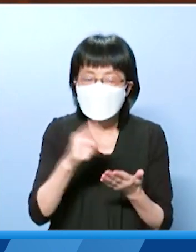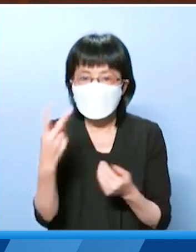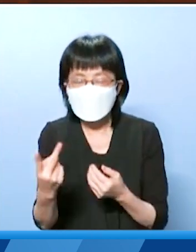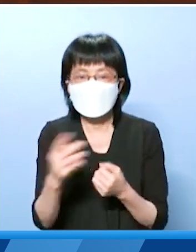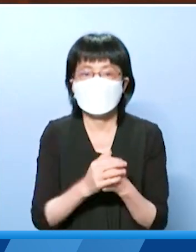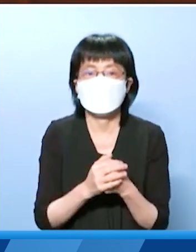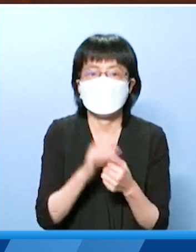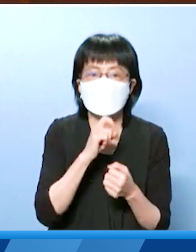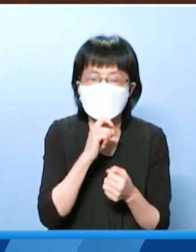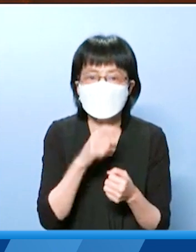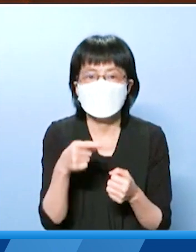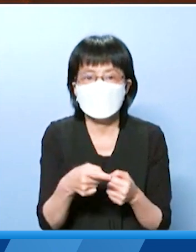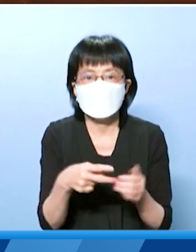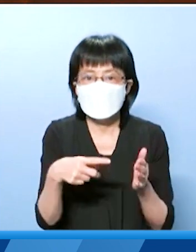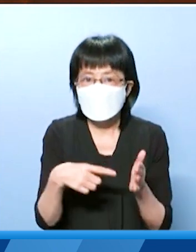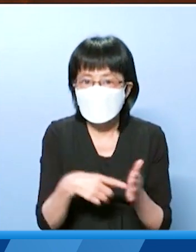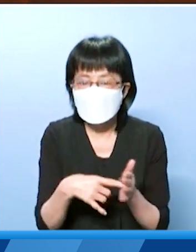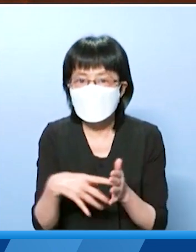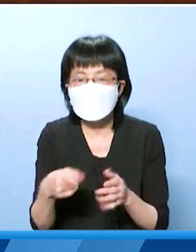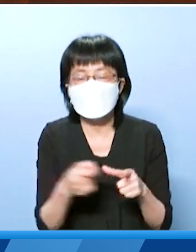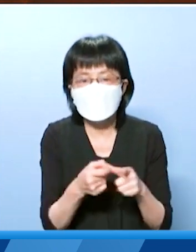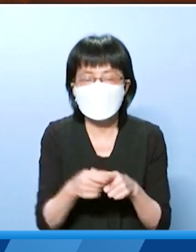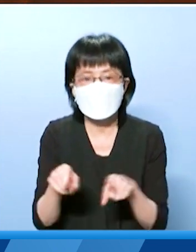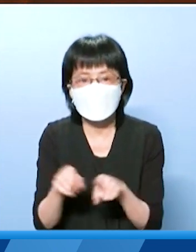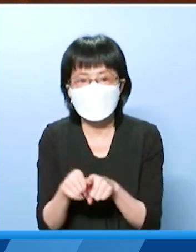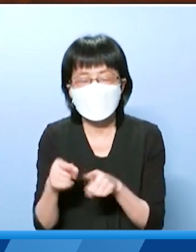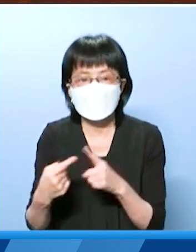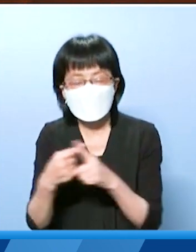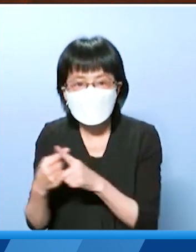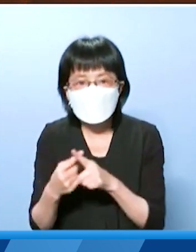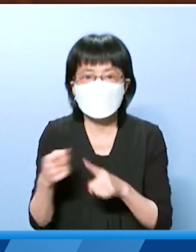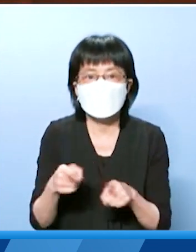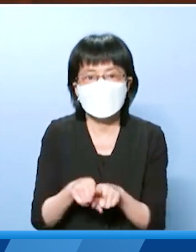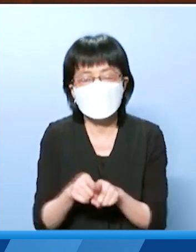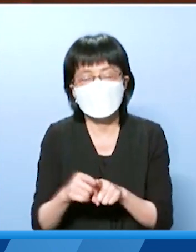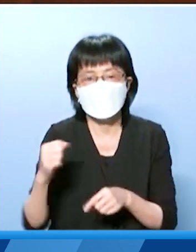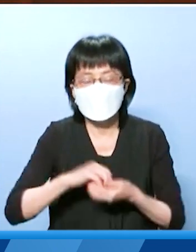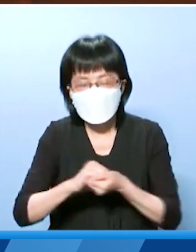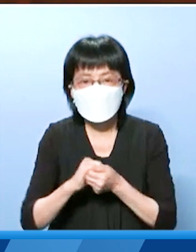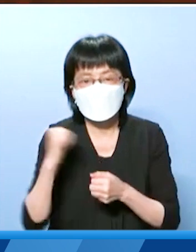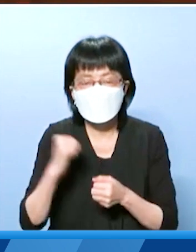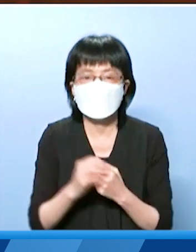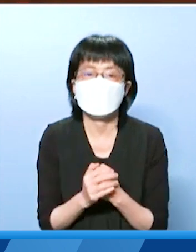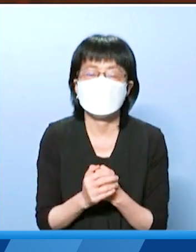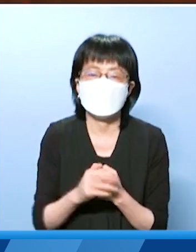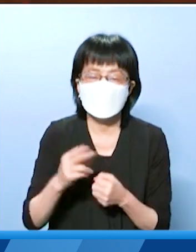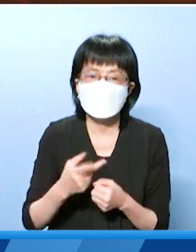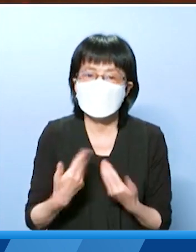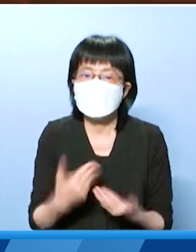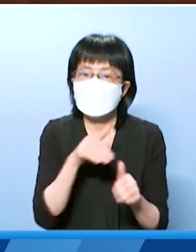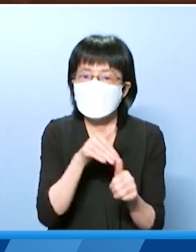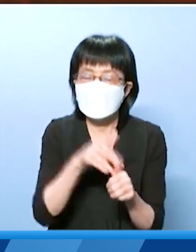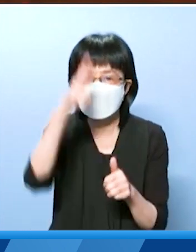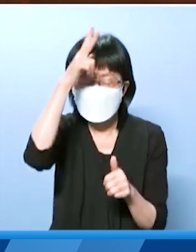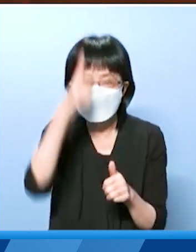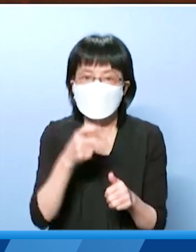與市民共渡時艱，調整利用空間以壓抑電費加幅，並促請政府提高電